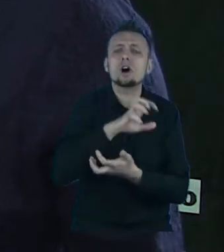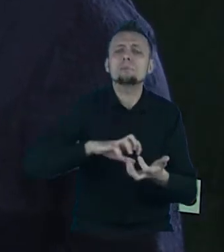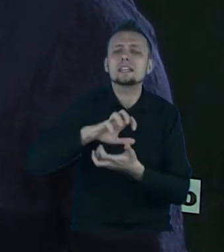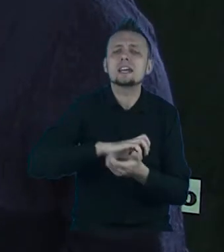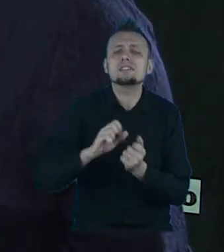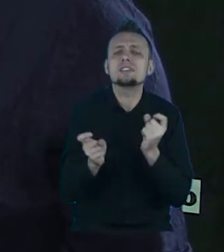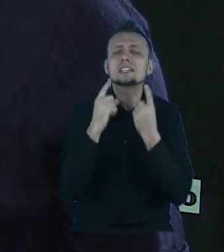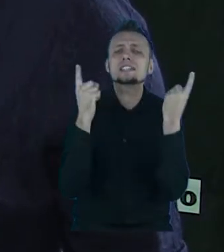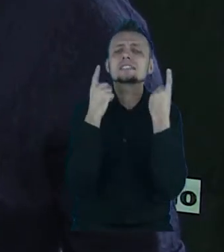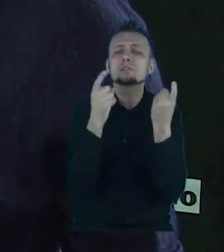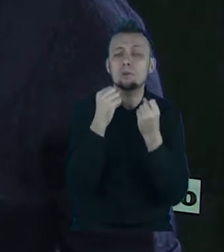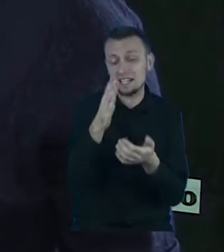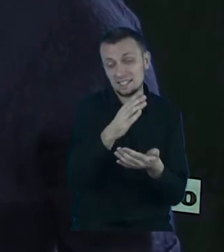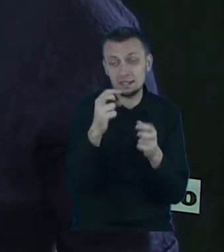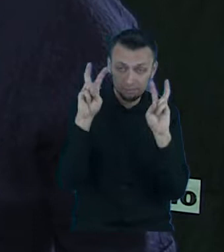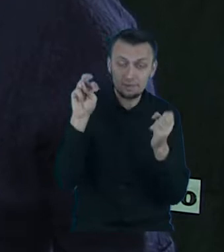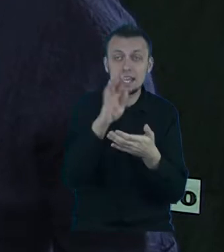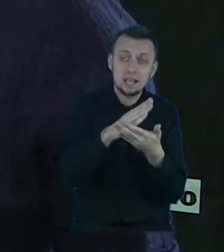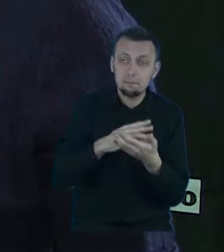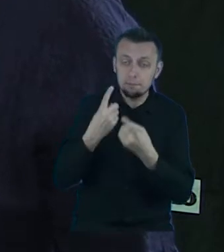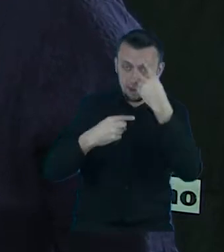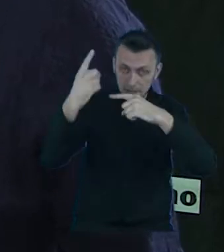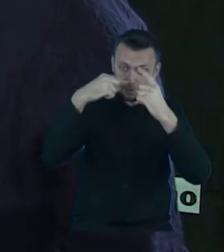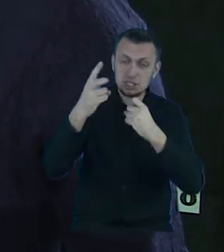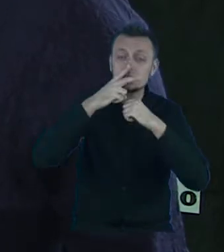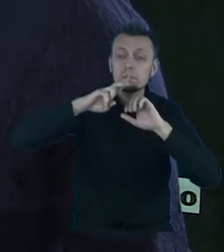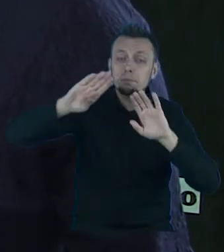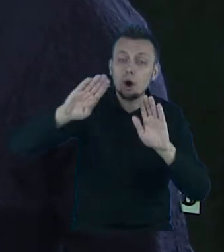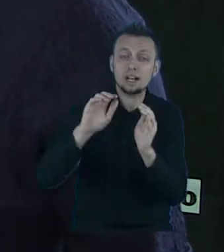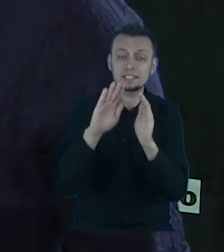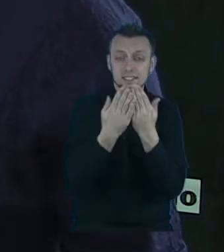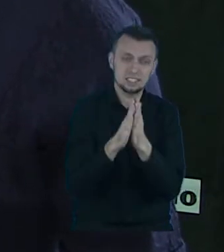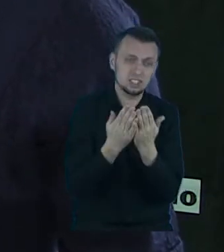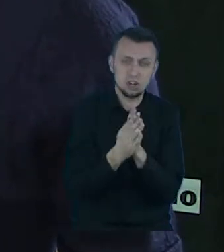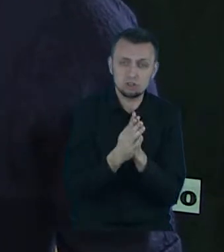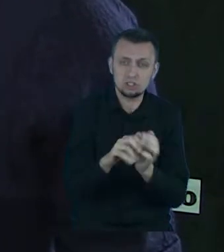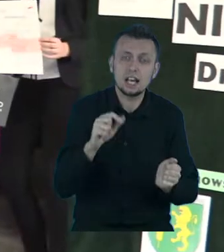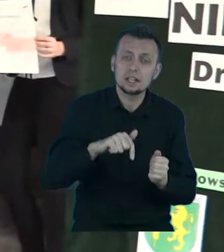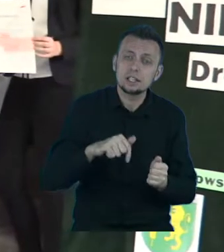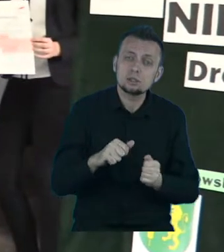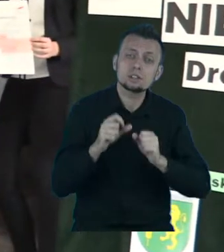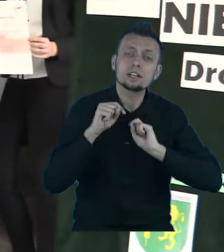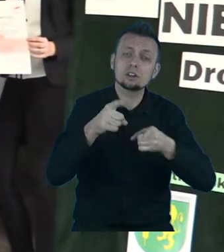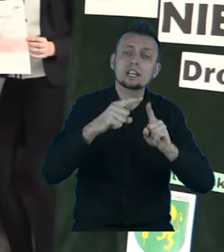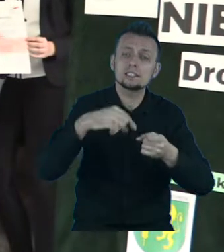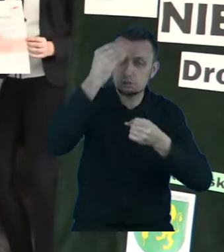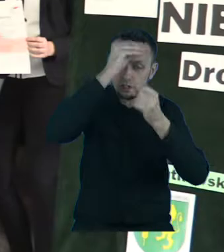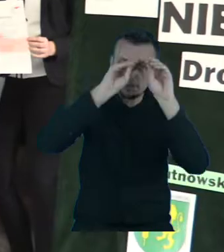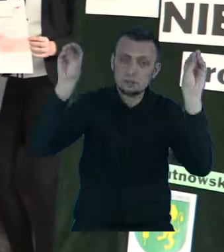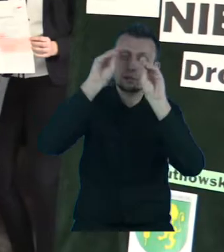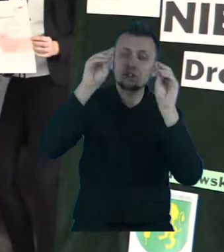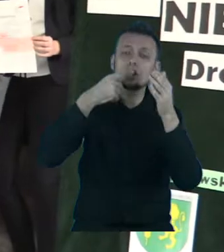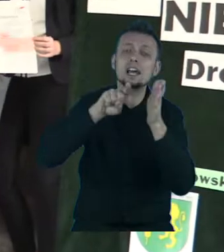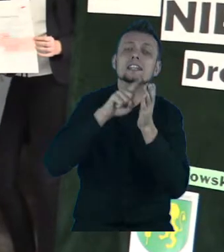mapa myśli, prezentacja, tylko że w formie książki. I tutaj też organizowaliśmy szkolenia dla nauczycieli wspólnie ze